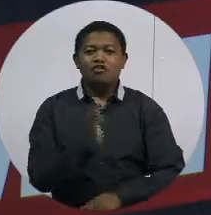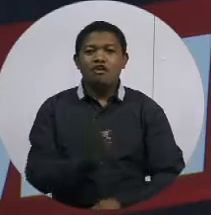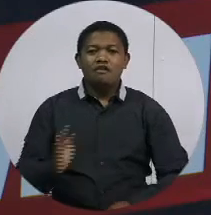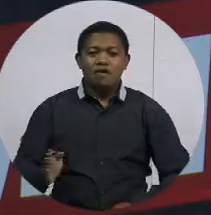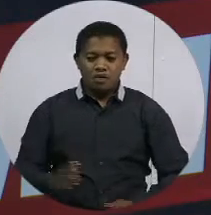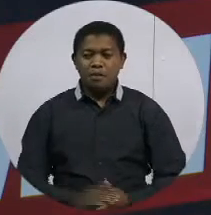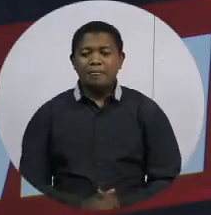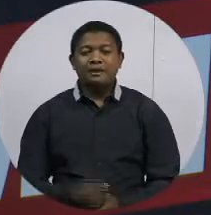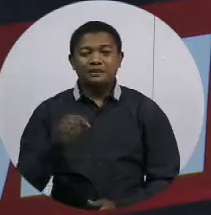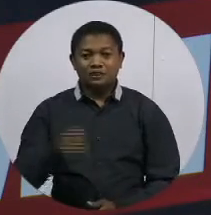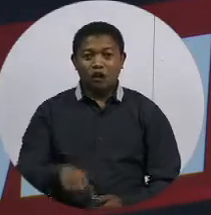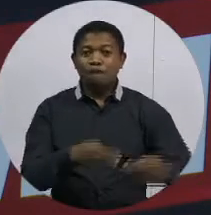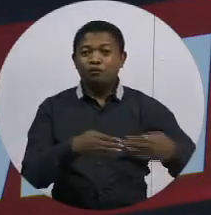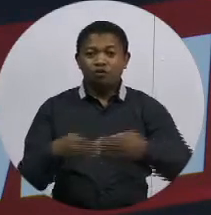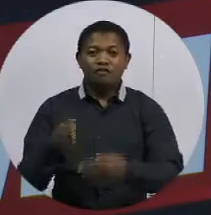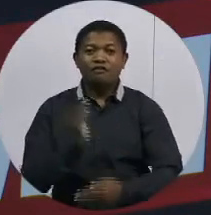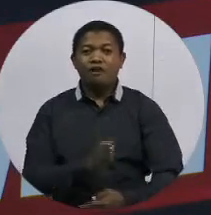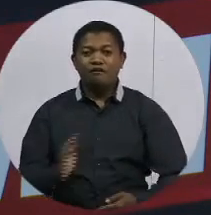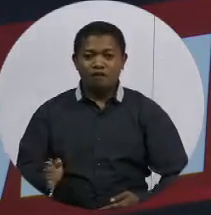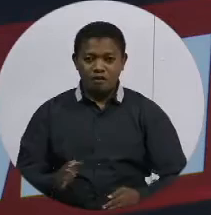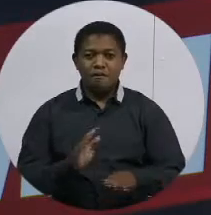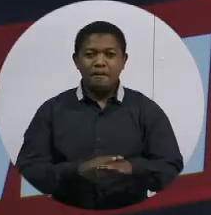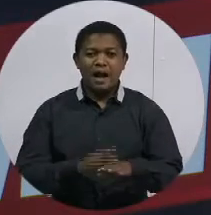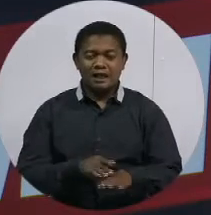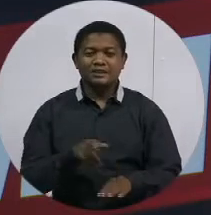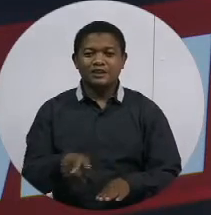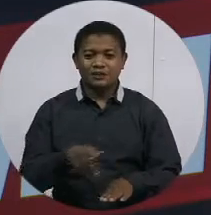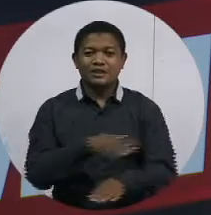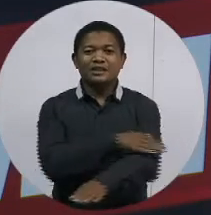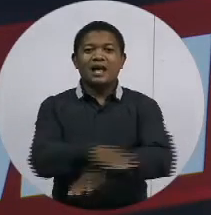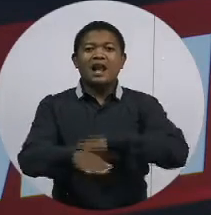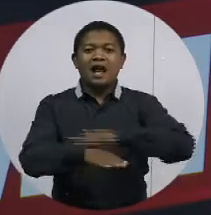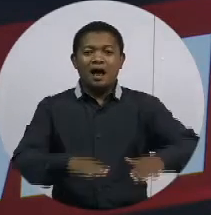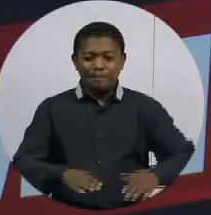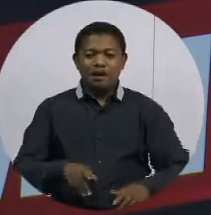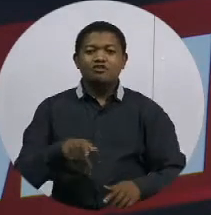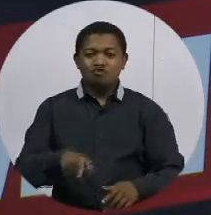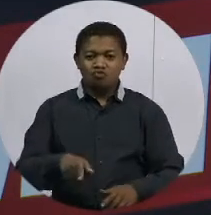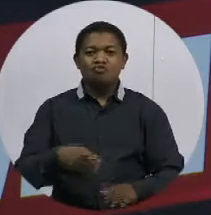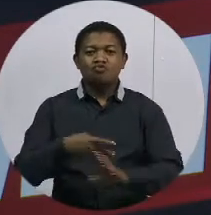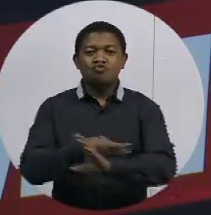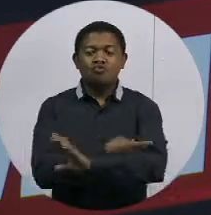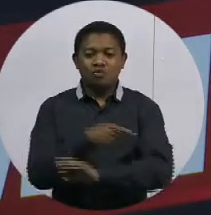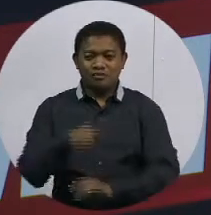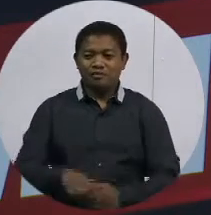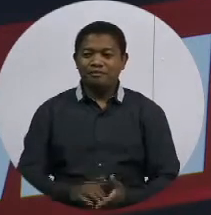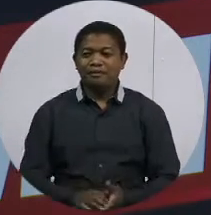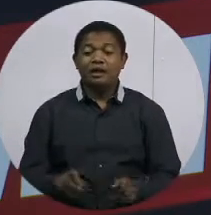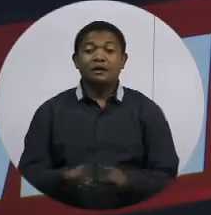hotohizantsika hatrany ny vaovao madidina n'izay resaka fahasitranana amin'ny coronavirus izay hatrany tamin'ny atotanisany voaka omaly